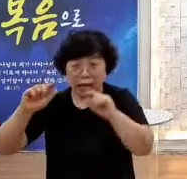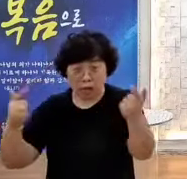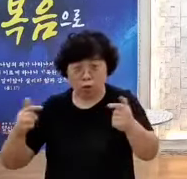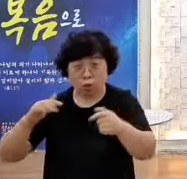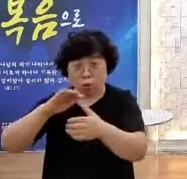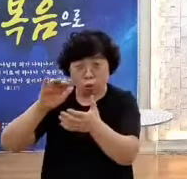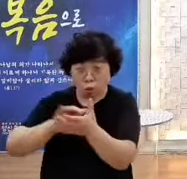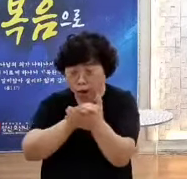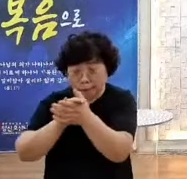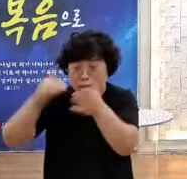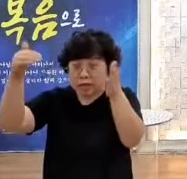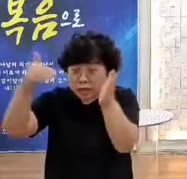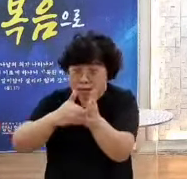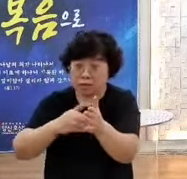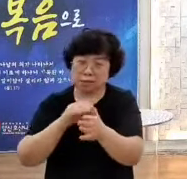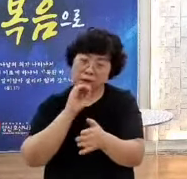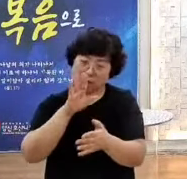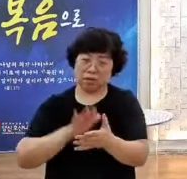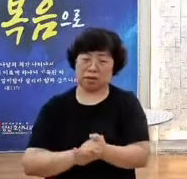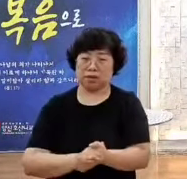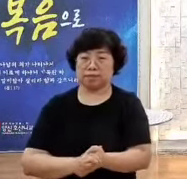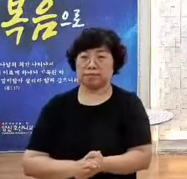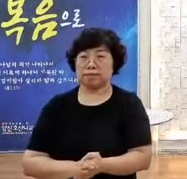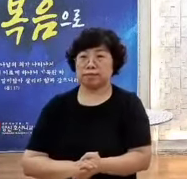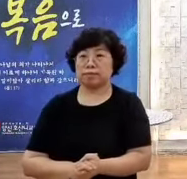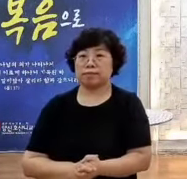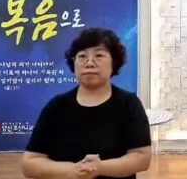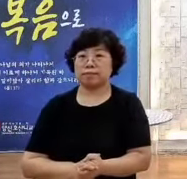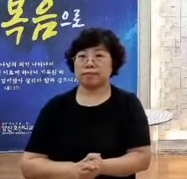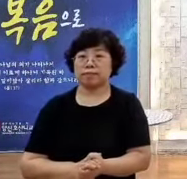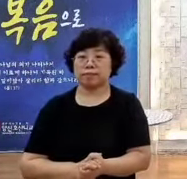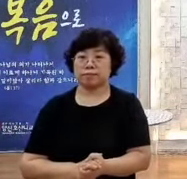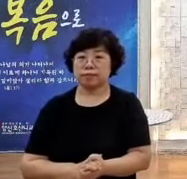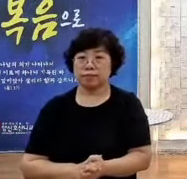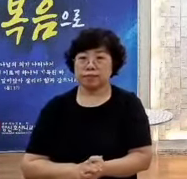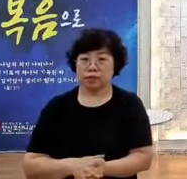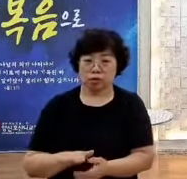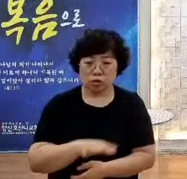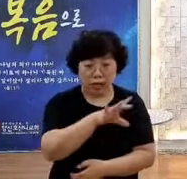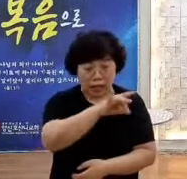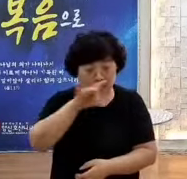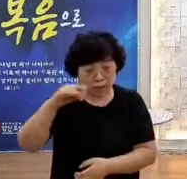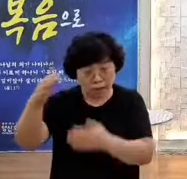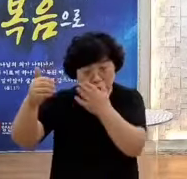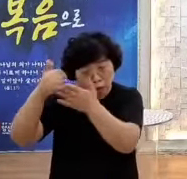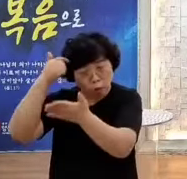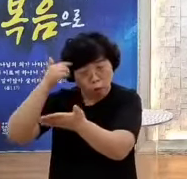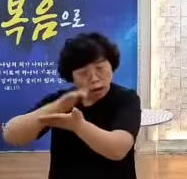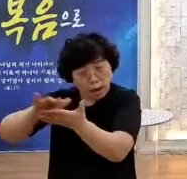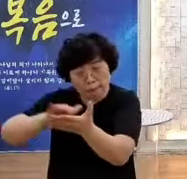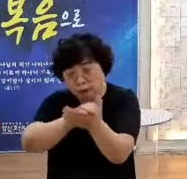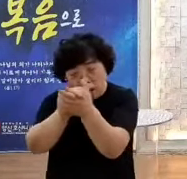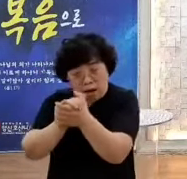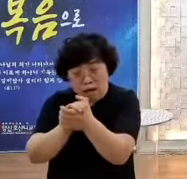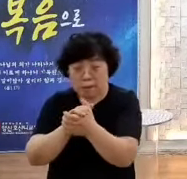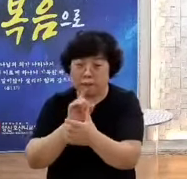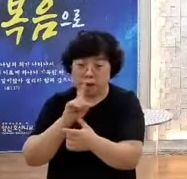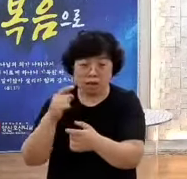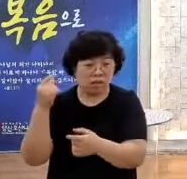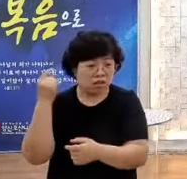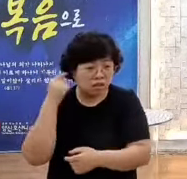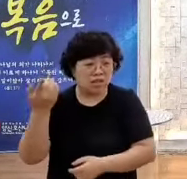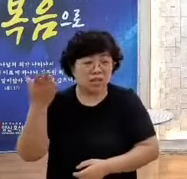하면서 하나님과 화평하게 되었다는 말을 종종 들어보셨지 않습니까? 그런데 여러분, 이